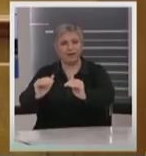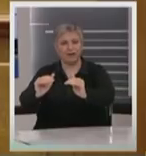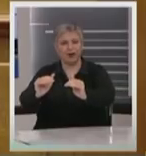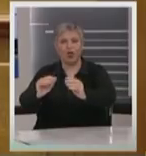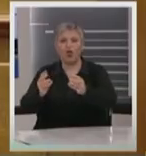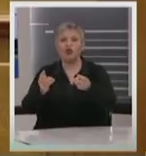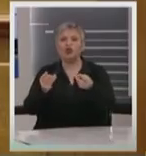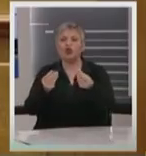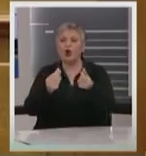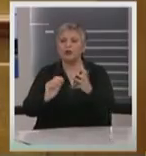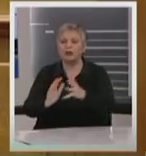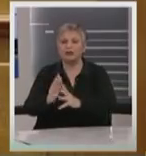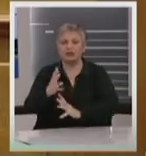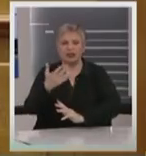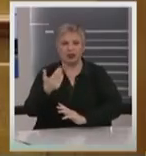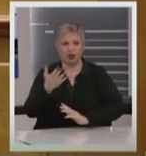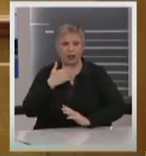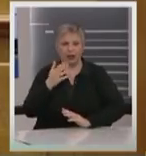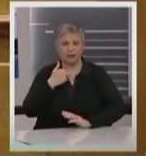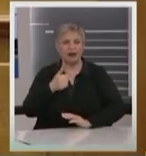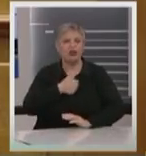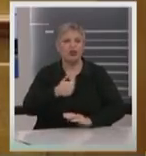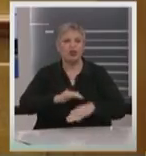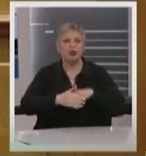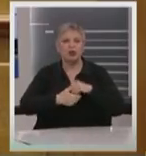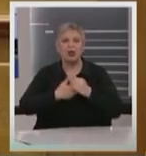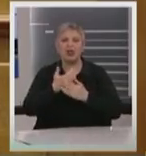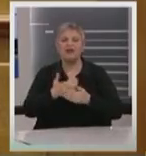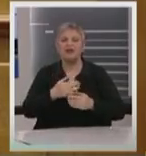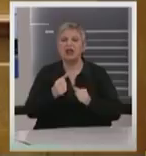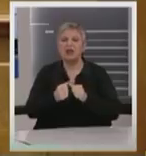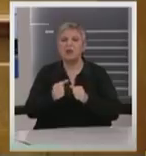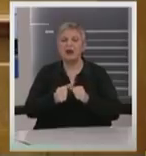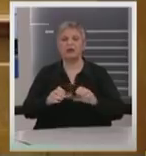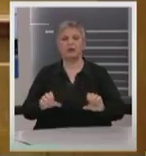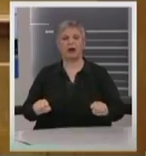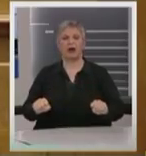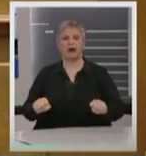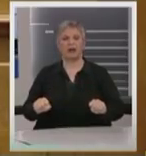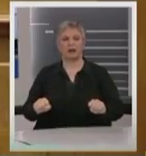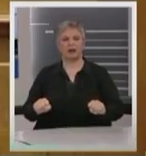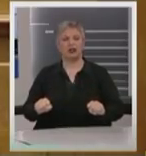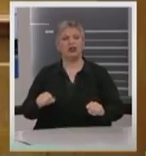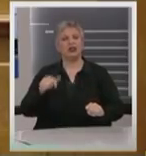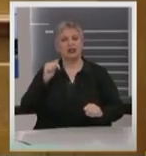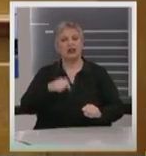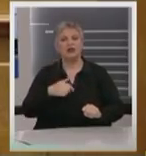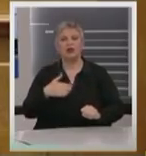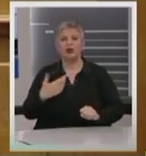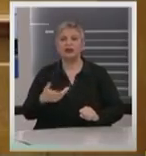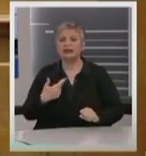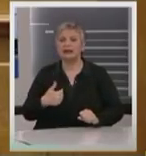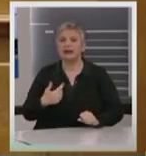μείνετε στην εξουσία για ακόμα λίγους μήνες. Το μόνο που σας ενδιαφέρει είναι να χτίσετε σχέσεις